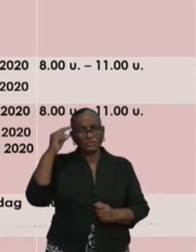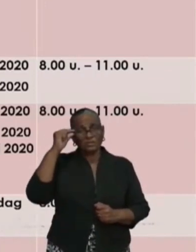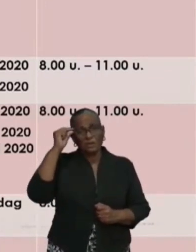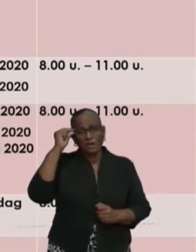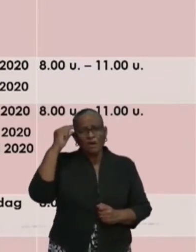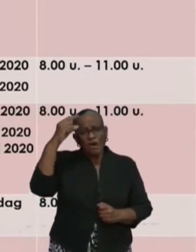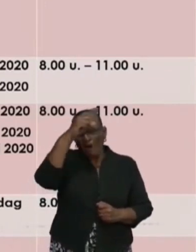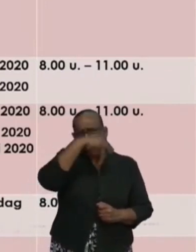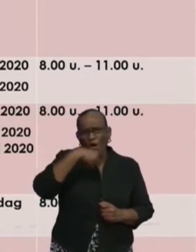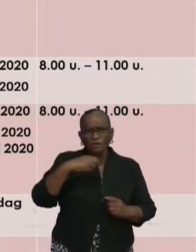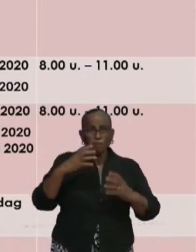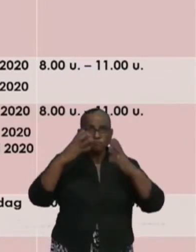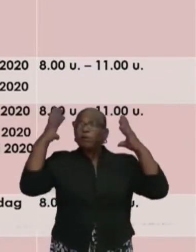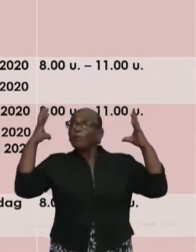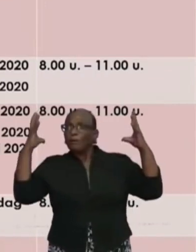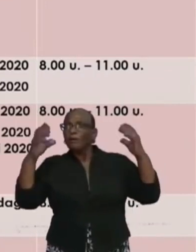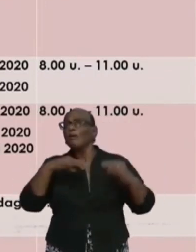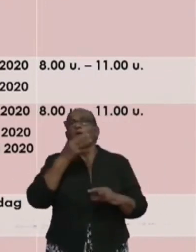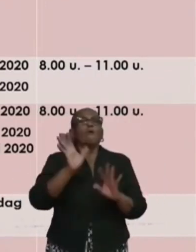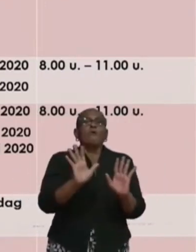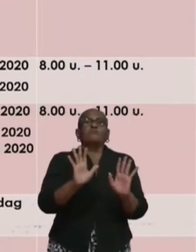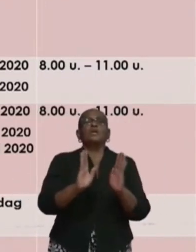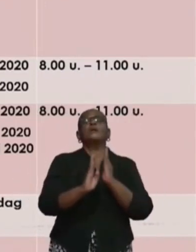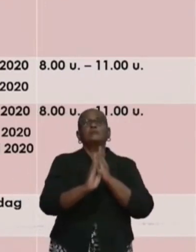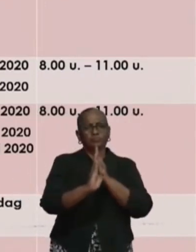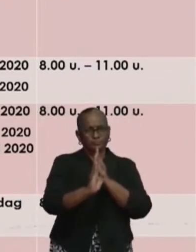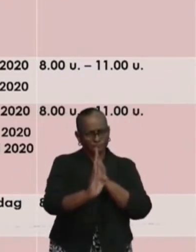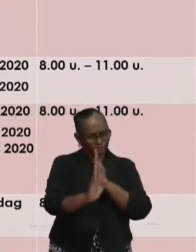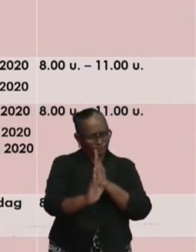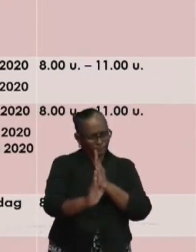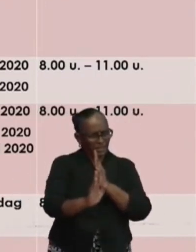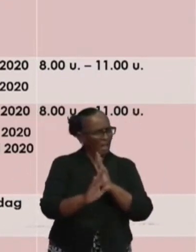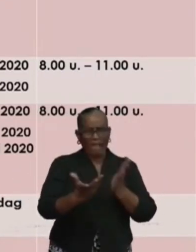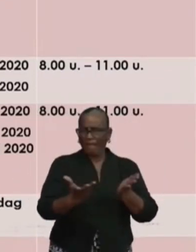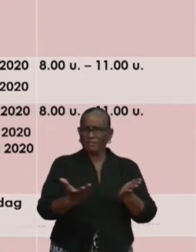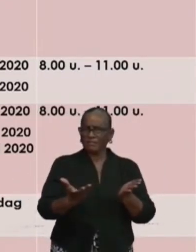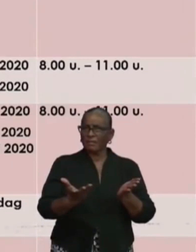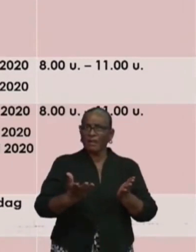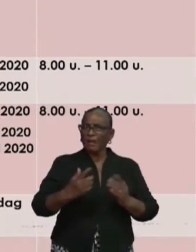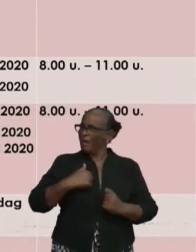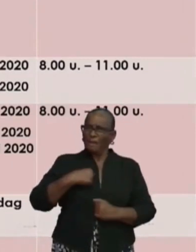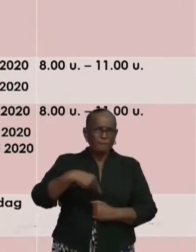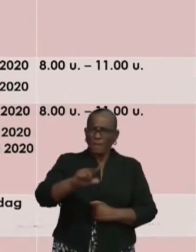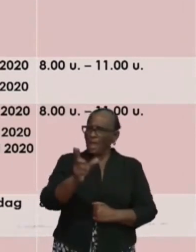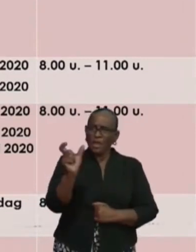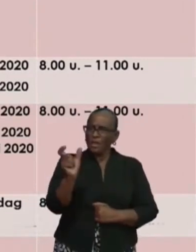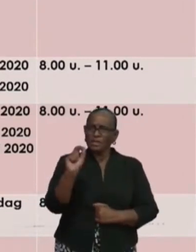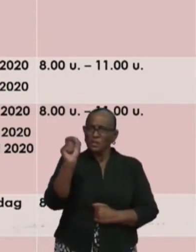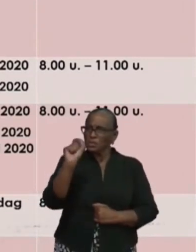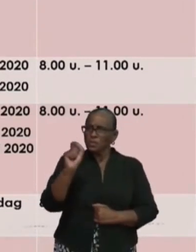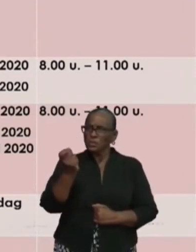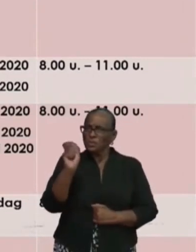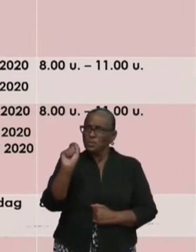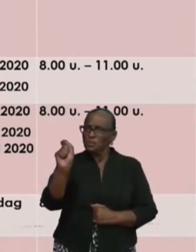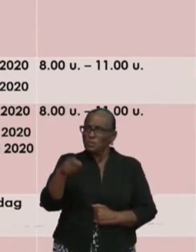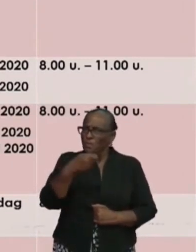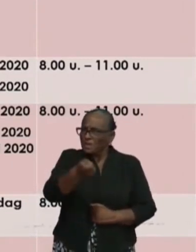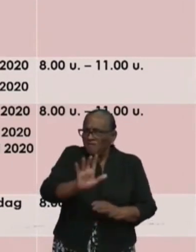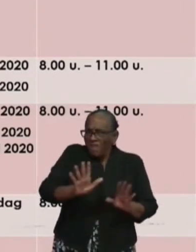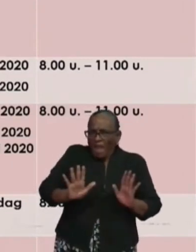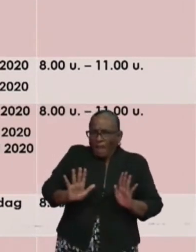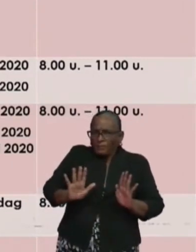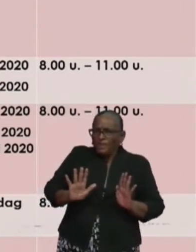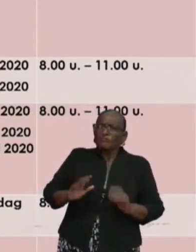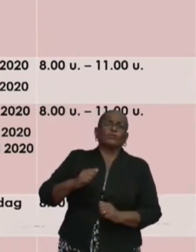geraken. Ook al zou u in de rij staan en u bent niet in aanmerking gekomen voor een nummer, maak u zich geen zorgen.